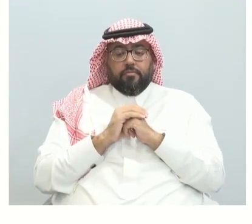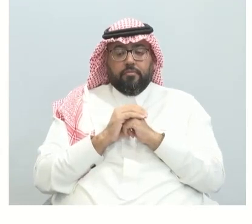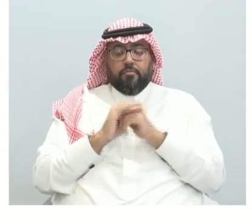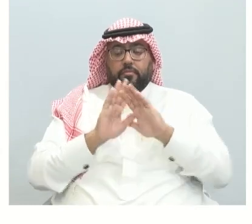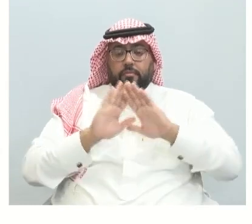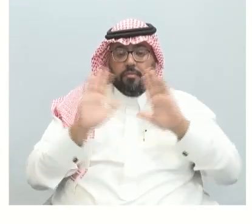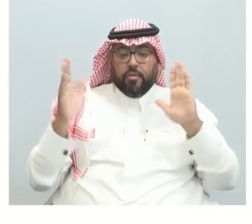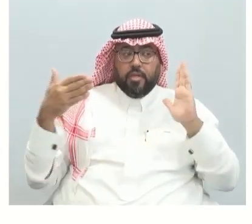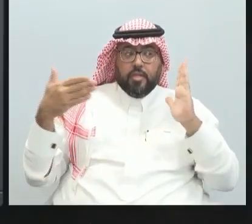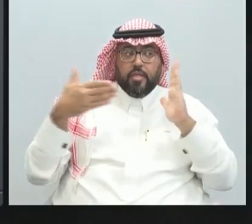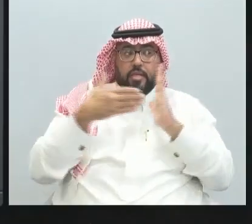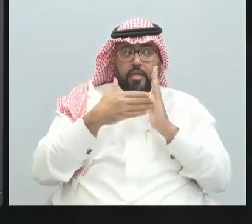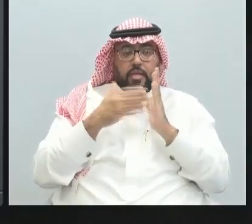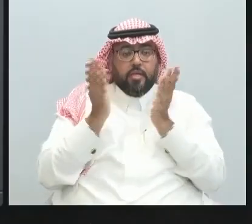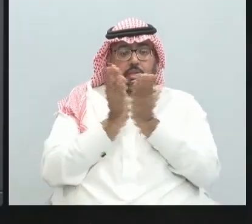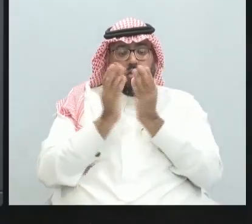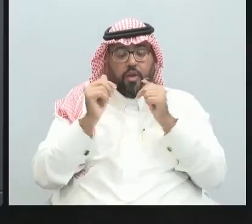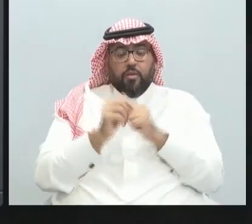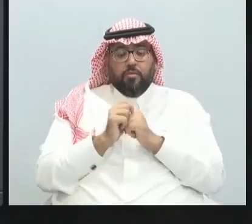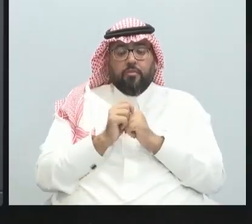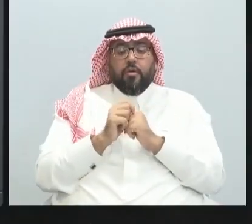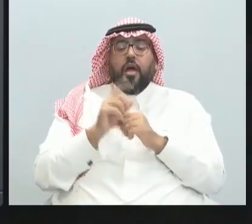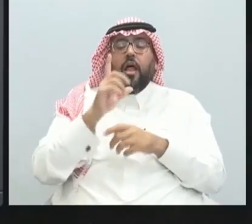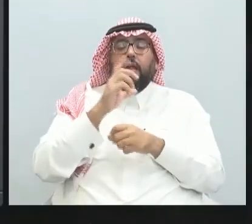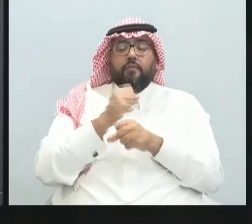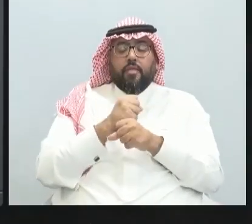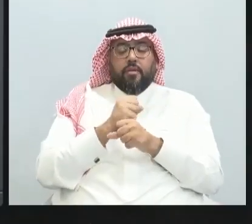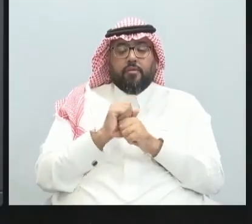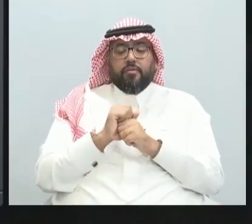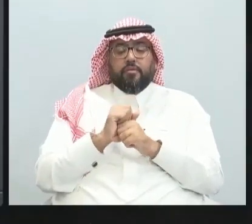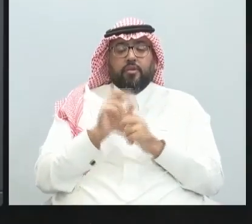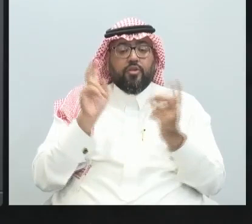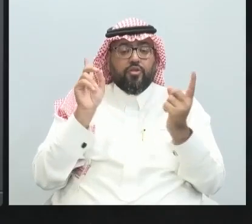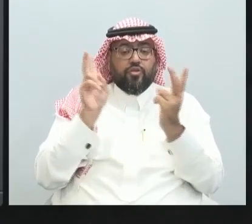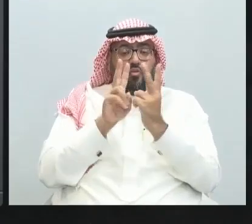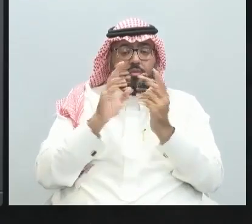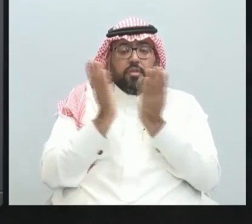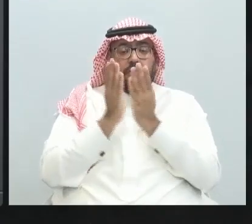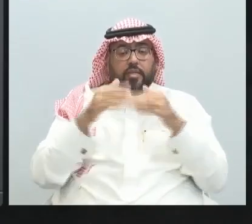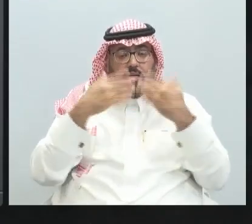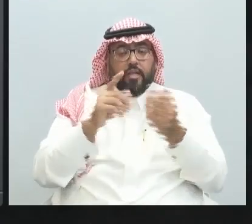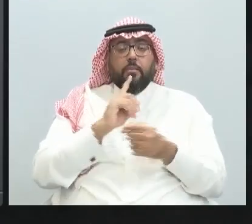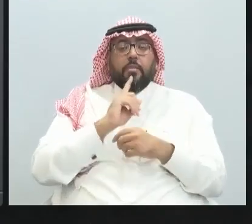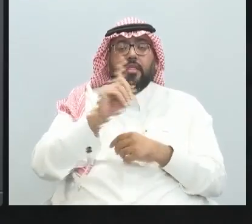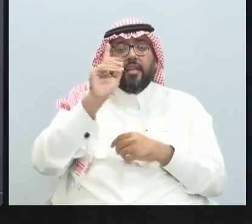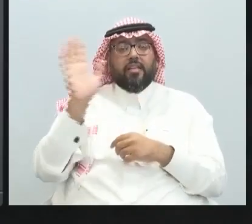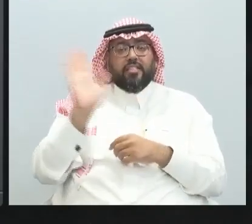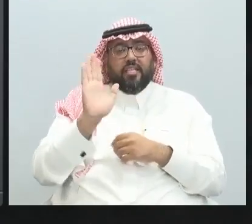نكون قد انتهينا من درسنا لهذا اليوم دمتم في رعايه الله وحفظه القاكم في درس اخر باذن الله الى